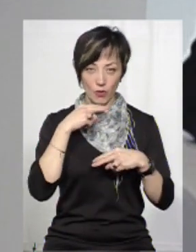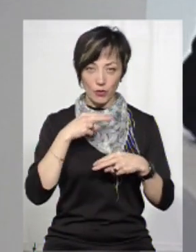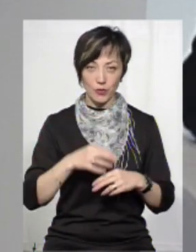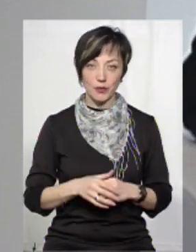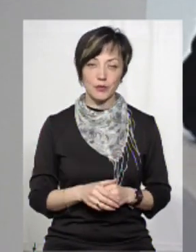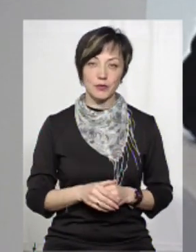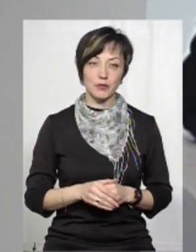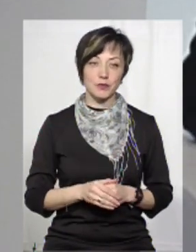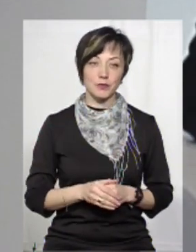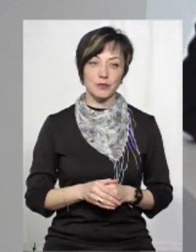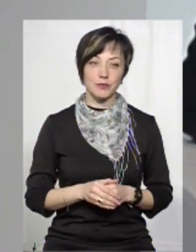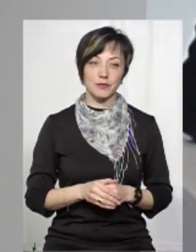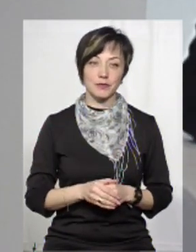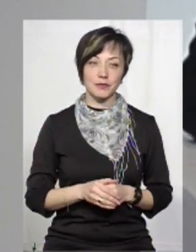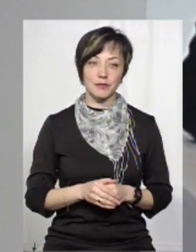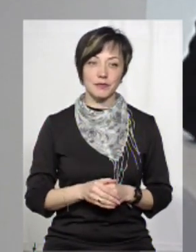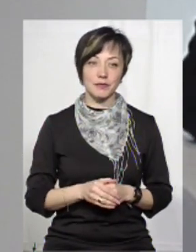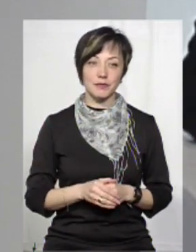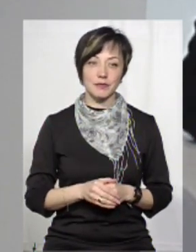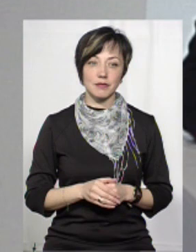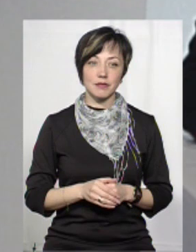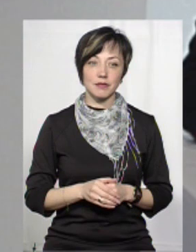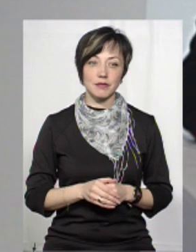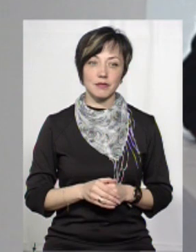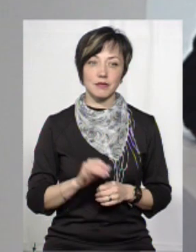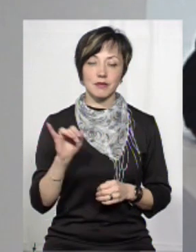за увагу.